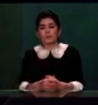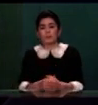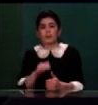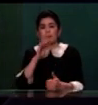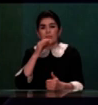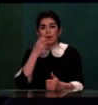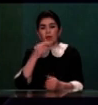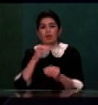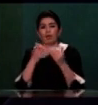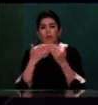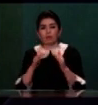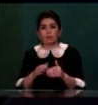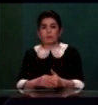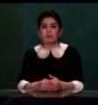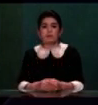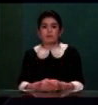faylimiz ochiladi.